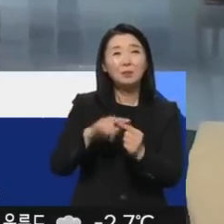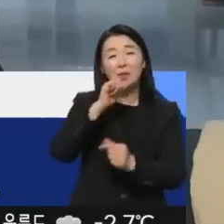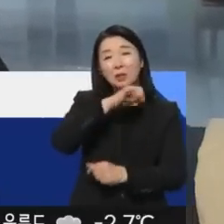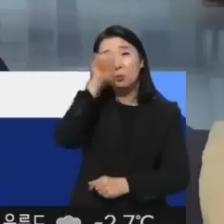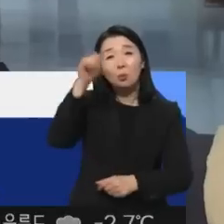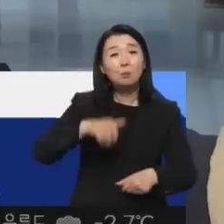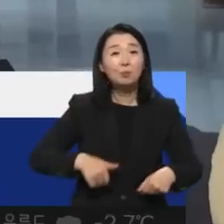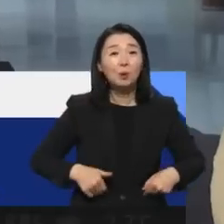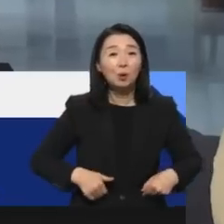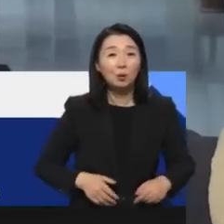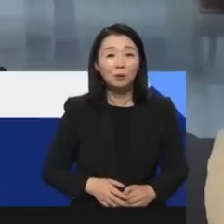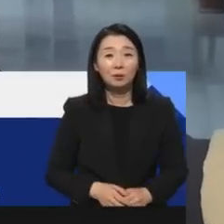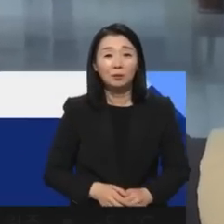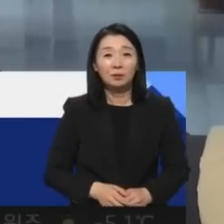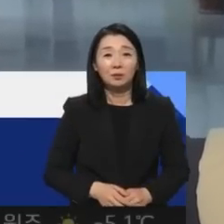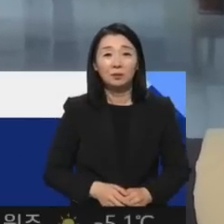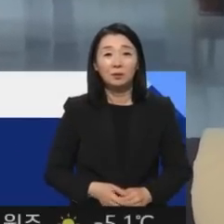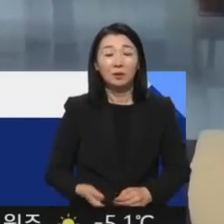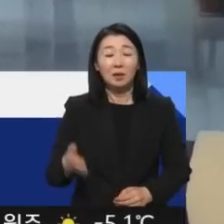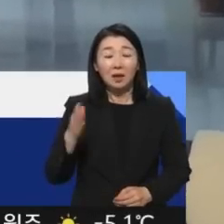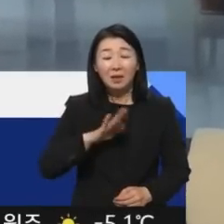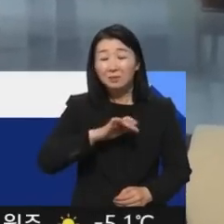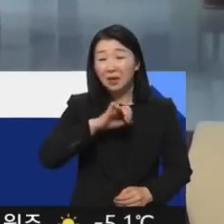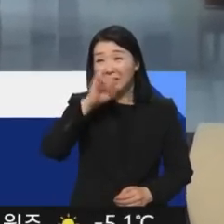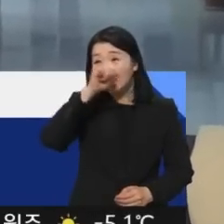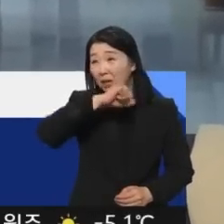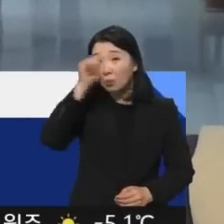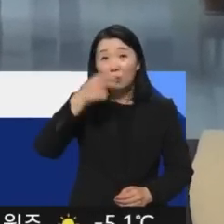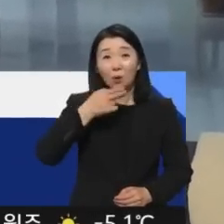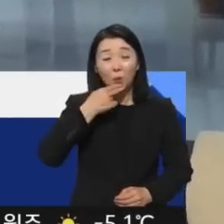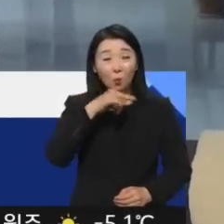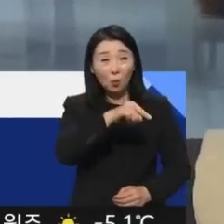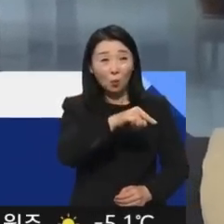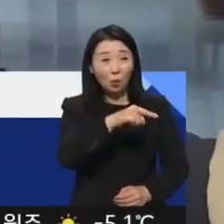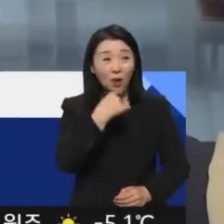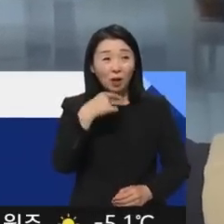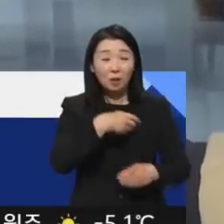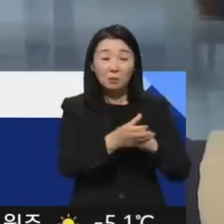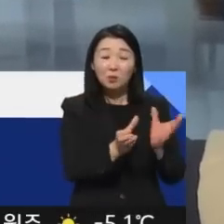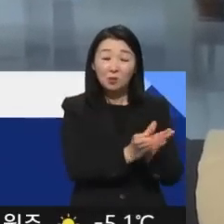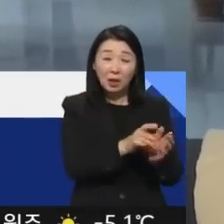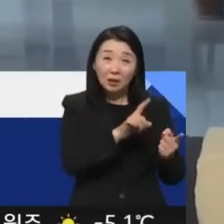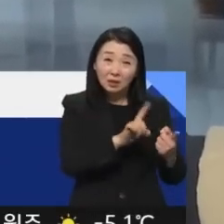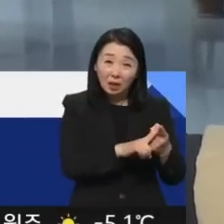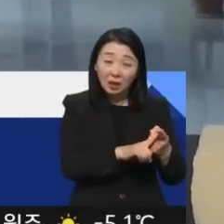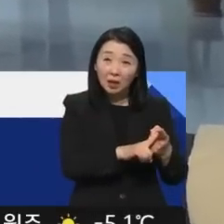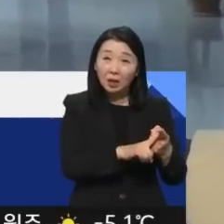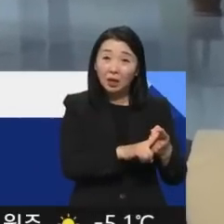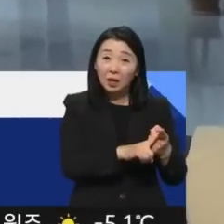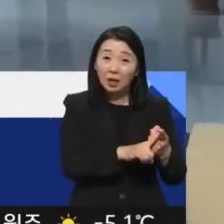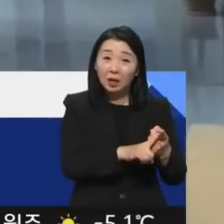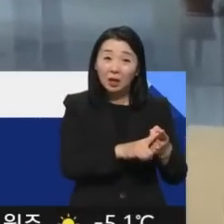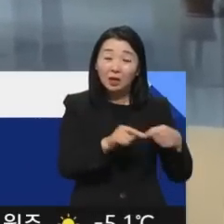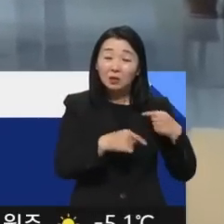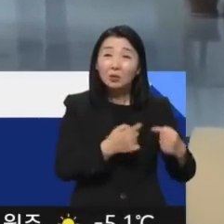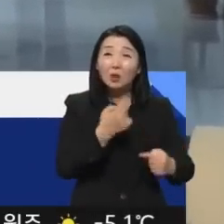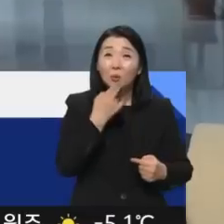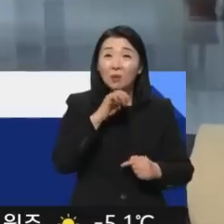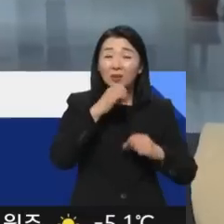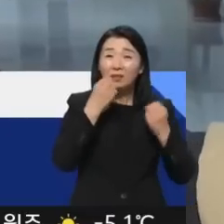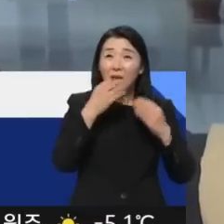되겠습니까? 그런데 그것도 안 들어주면서 자신들 정권 때 하지 않았던 예산까지 새로 넣겠다 하는